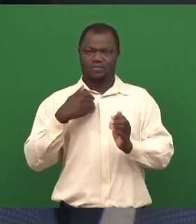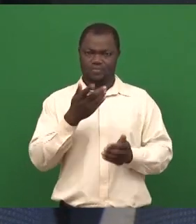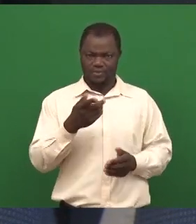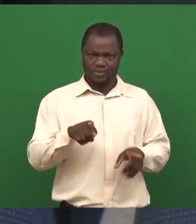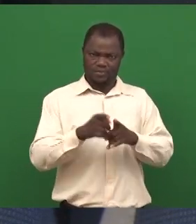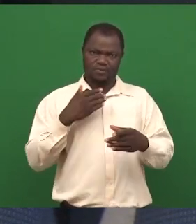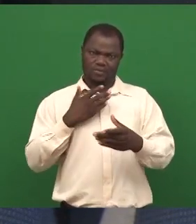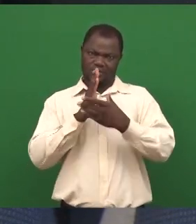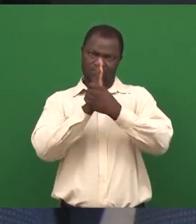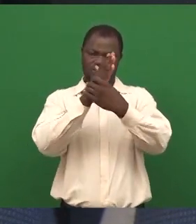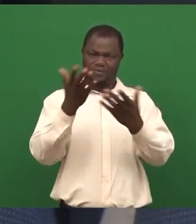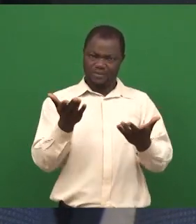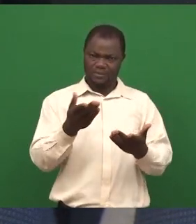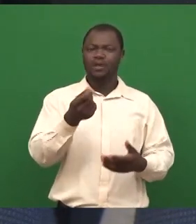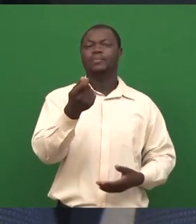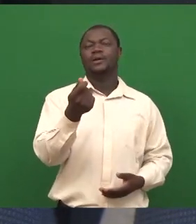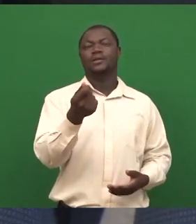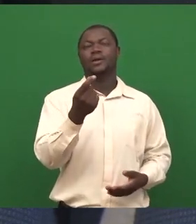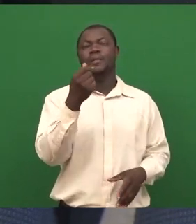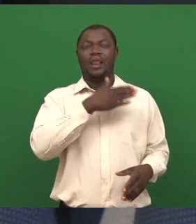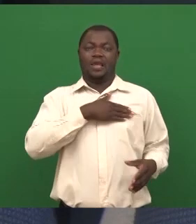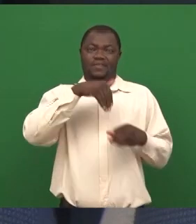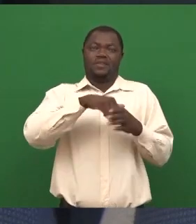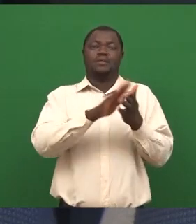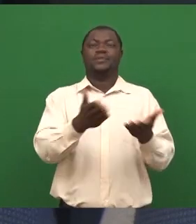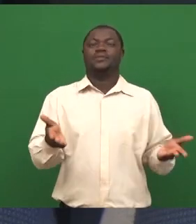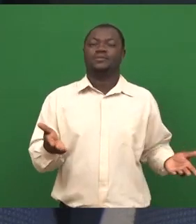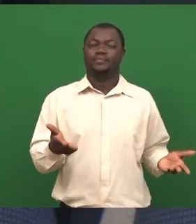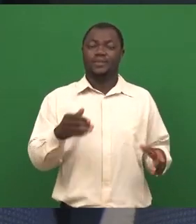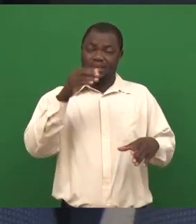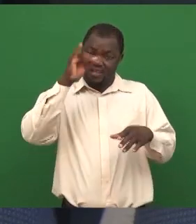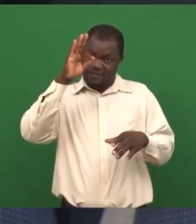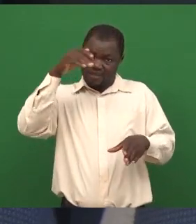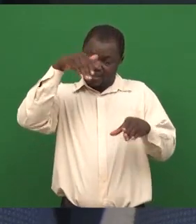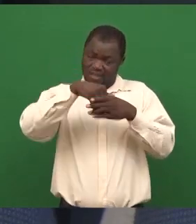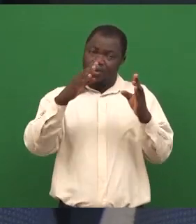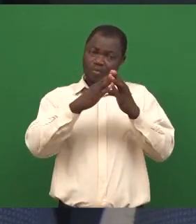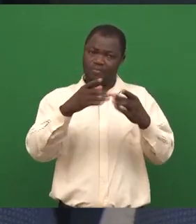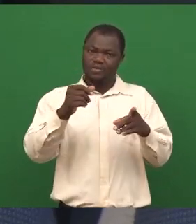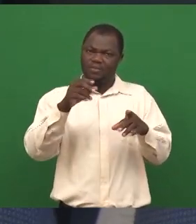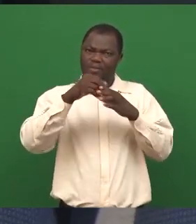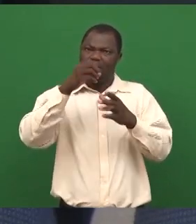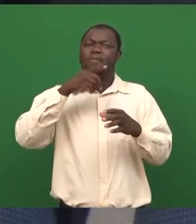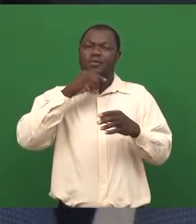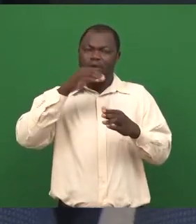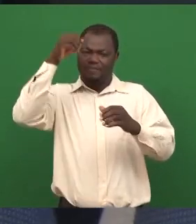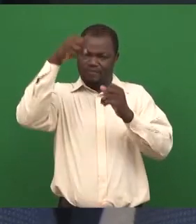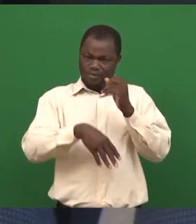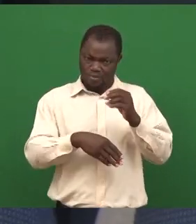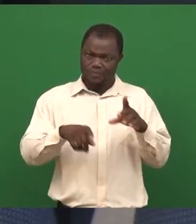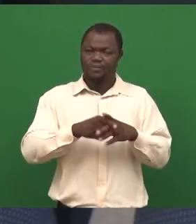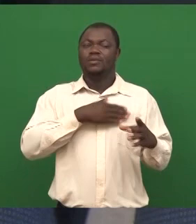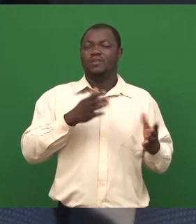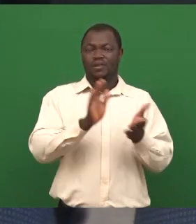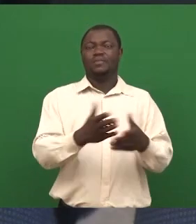Chave kutungamira apa yave mari, harisisiri rudo. Saka mumba imomo makazongoita se mari dzisina kumira zvakanaka, rudo